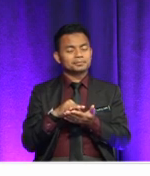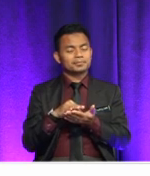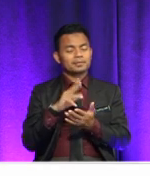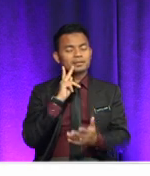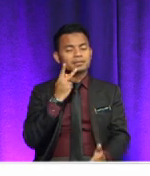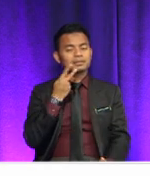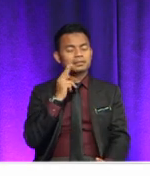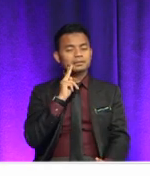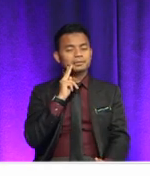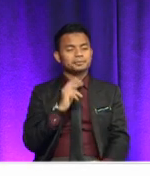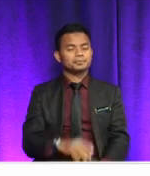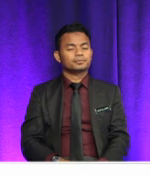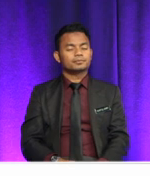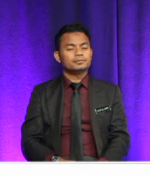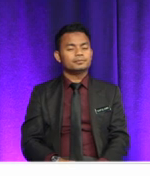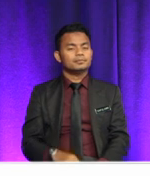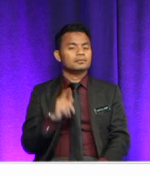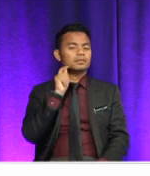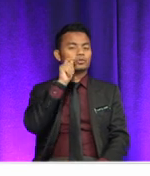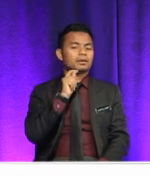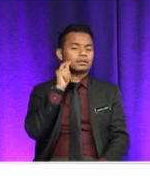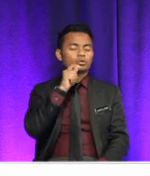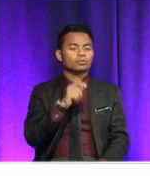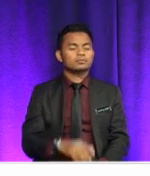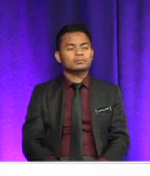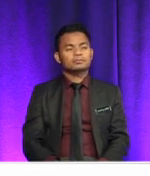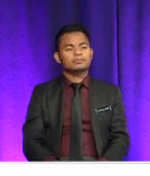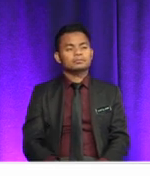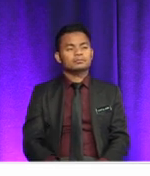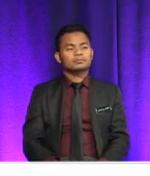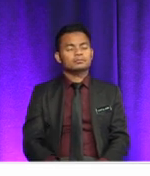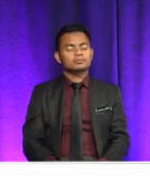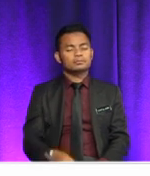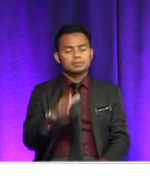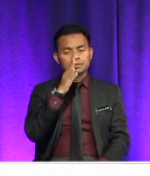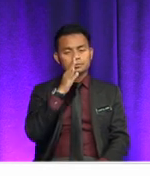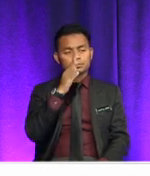ada tomato ada kacang panjang kemudian ibu membeli dari